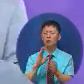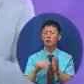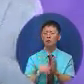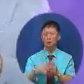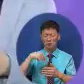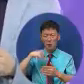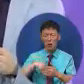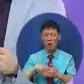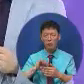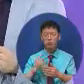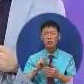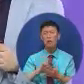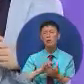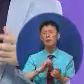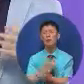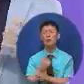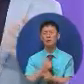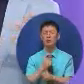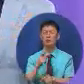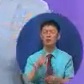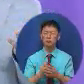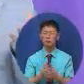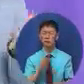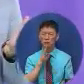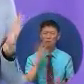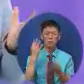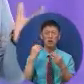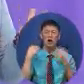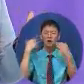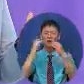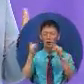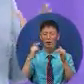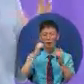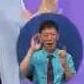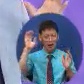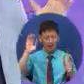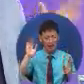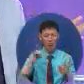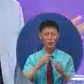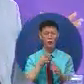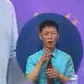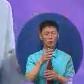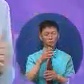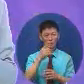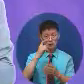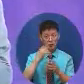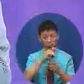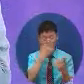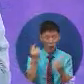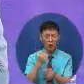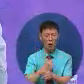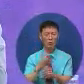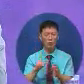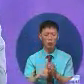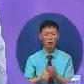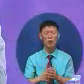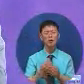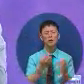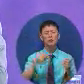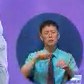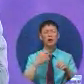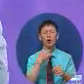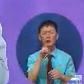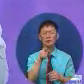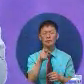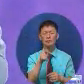내재 동기의 변화예요. 이건 아주 많은 성인들, 대학생, 뭐 전문 기자 모두에게 다 실험 연구가